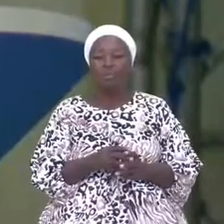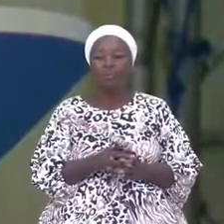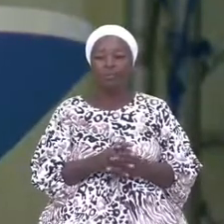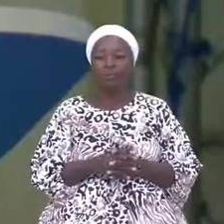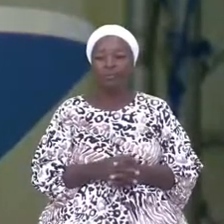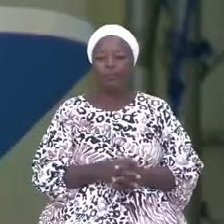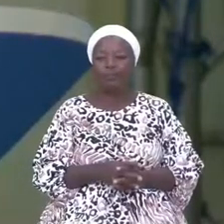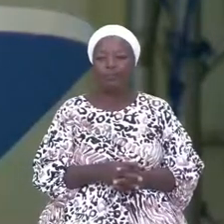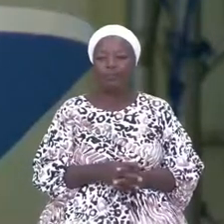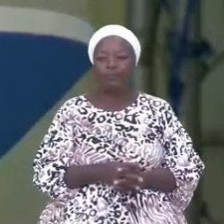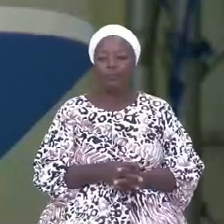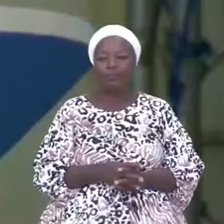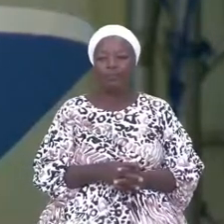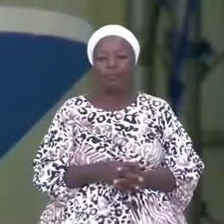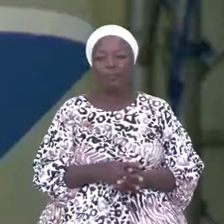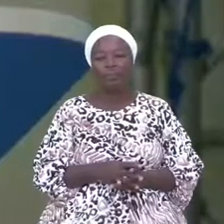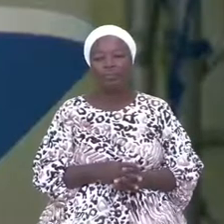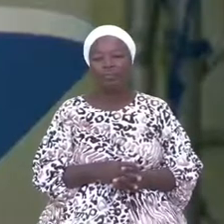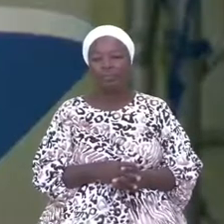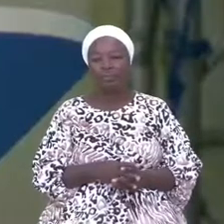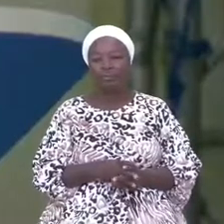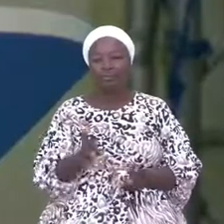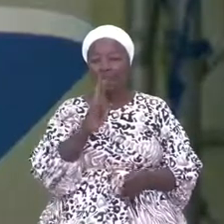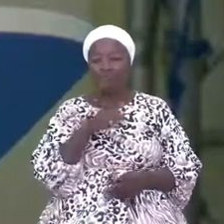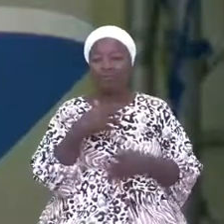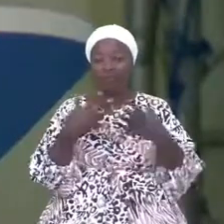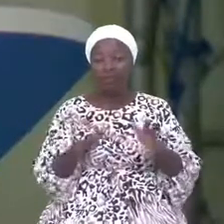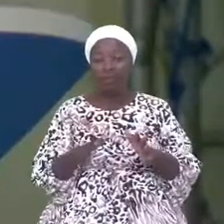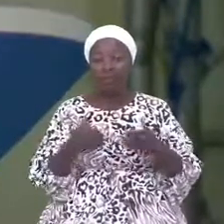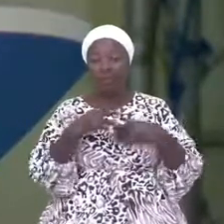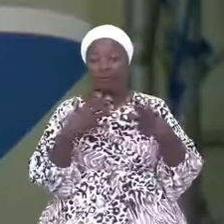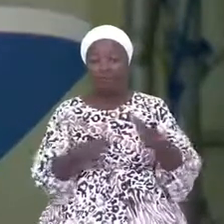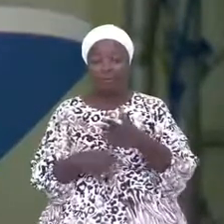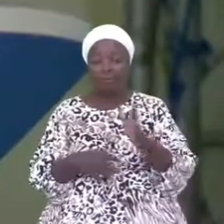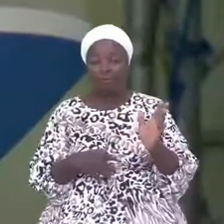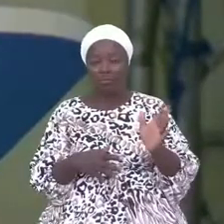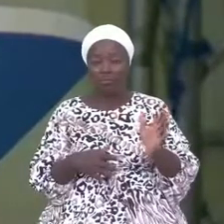balancez cela pour que nous puissions voir que vous avez fini. À ma droite,